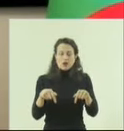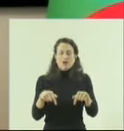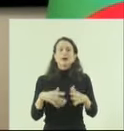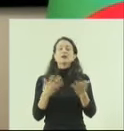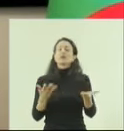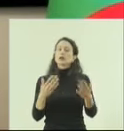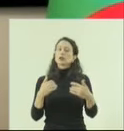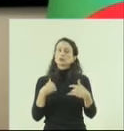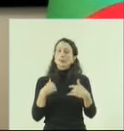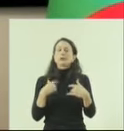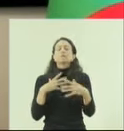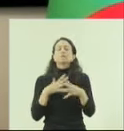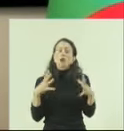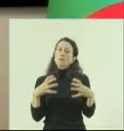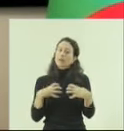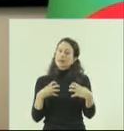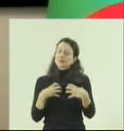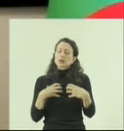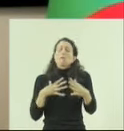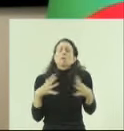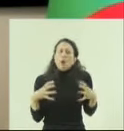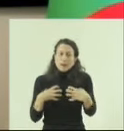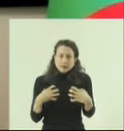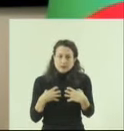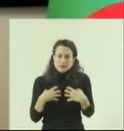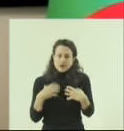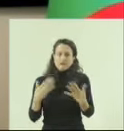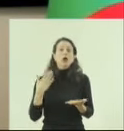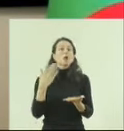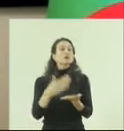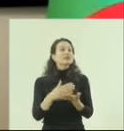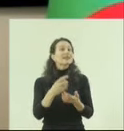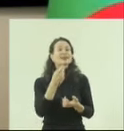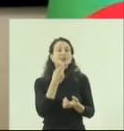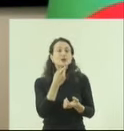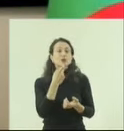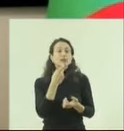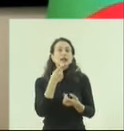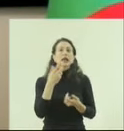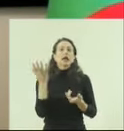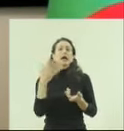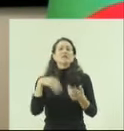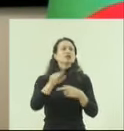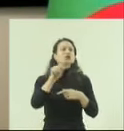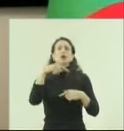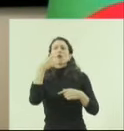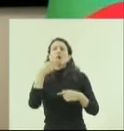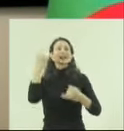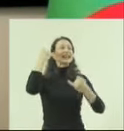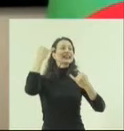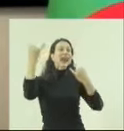Това, което мен ме предеснява изключително, е, че в последните години идеологизацията се намесва все по-че в политиката и в економика.